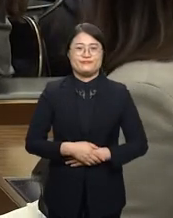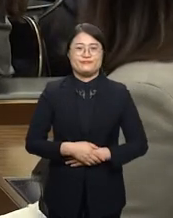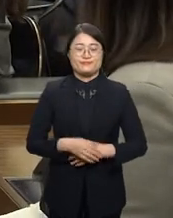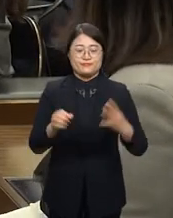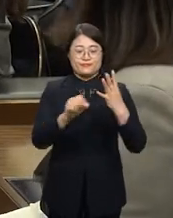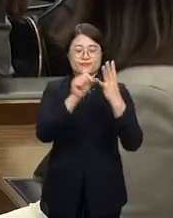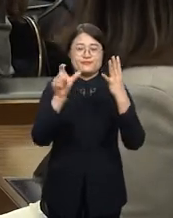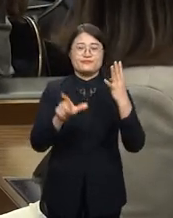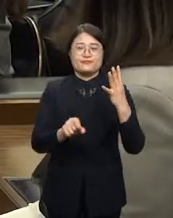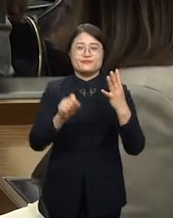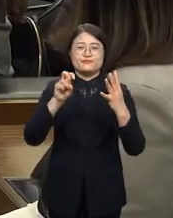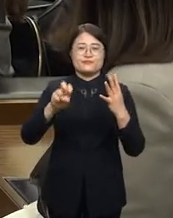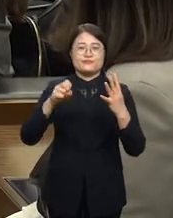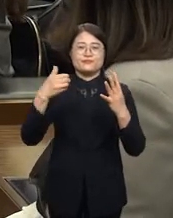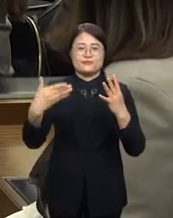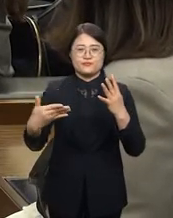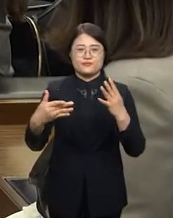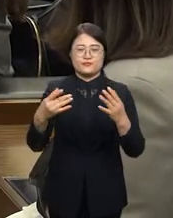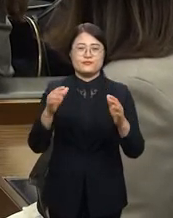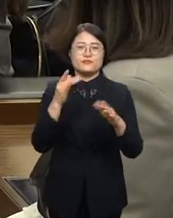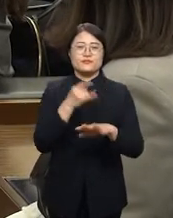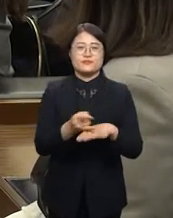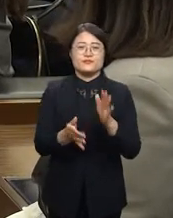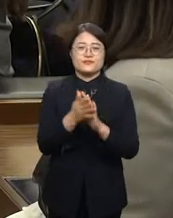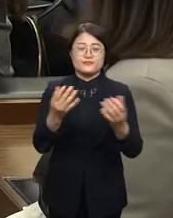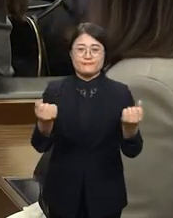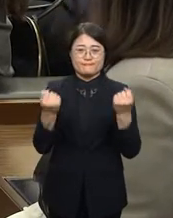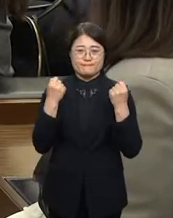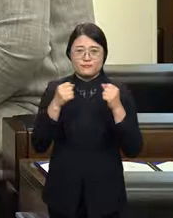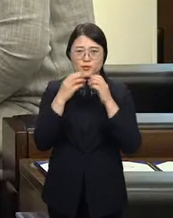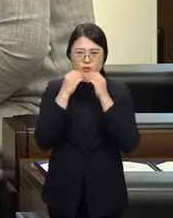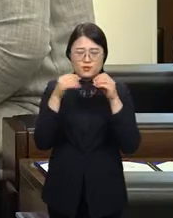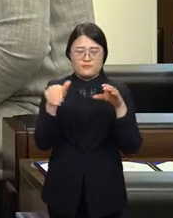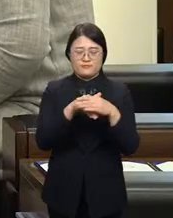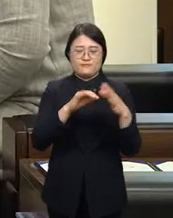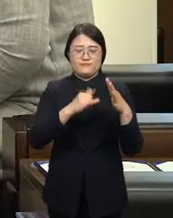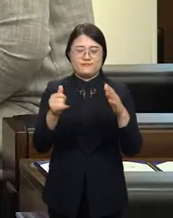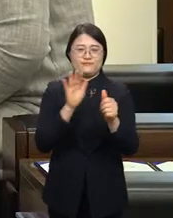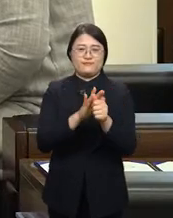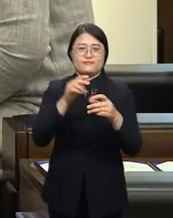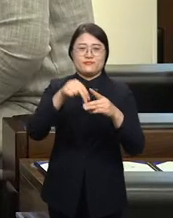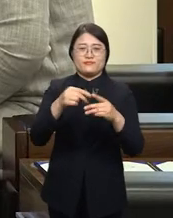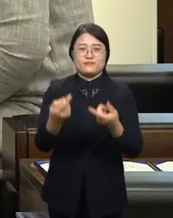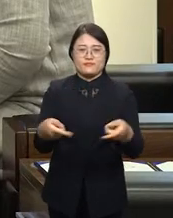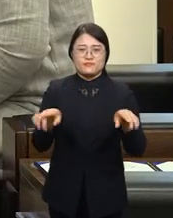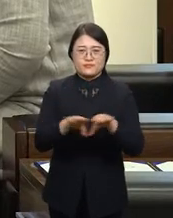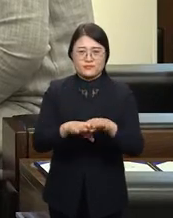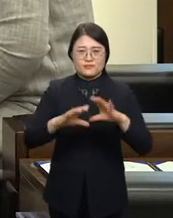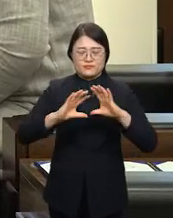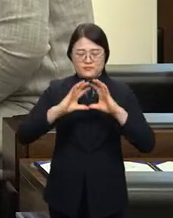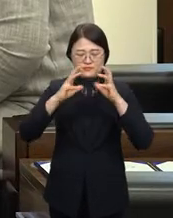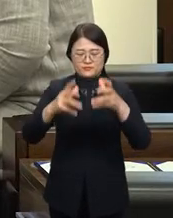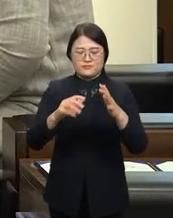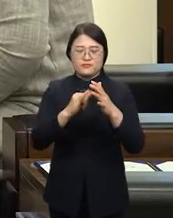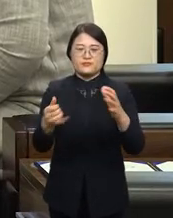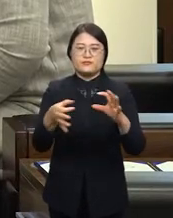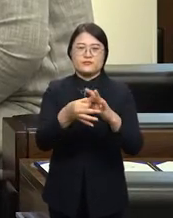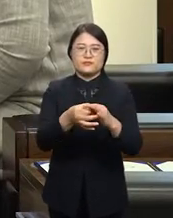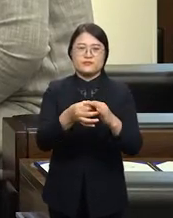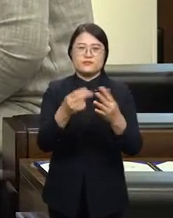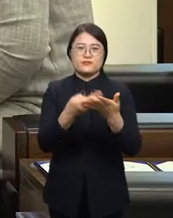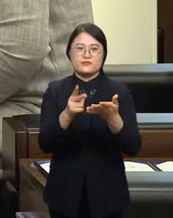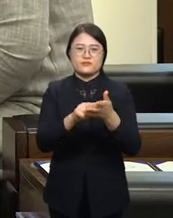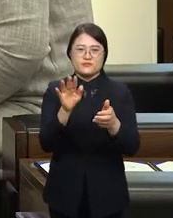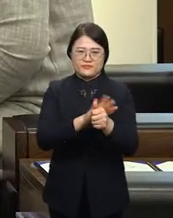의왕시는 4월 29일 의왕시 건강가정 다문화가족 지원센터와 함께 국제 가족관계 번역 서비스